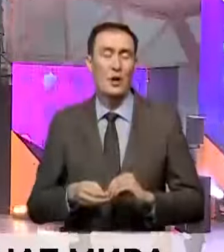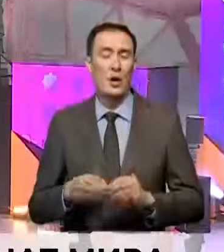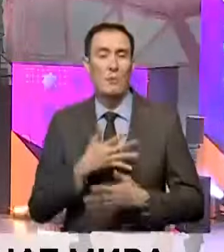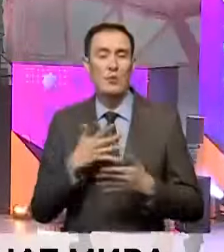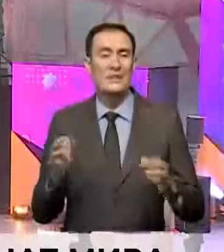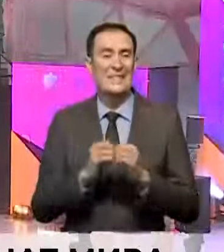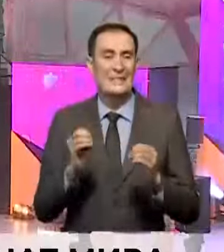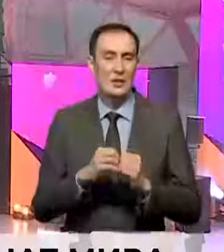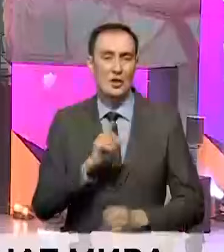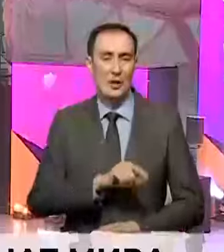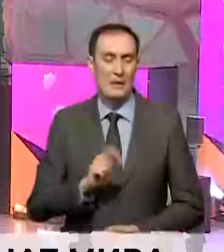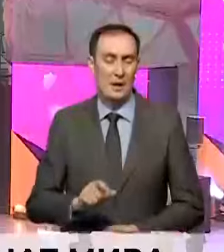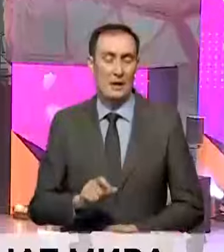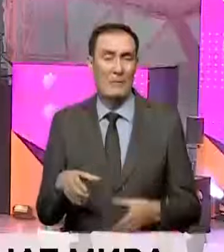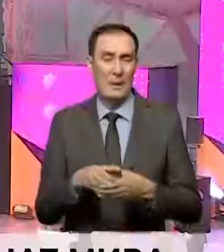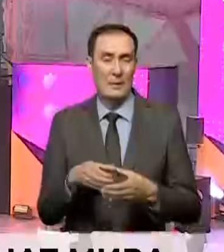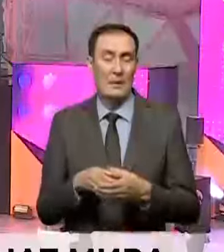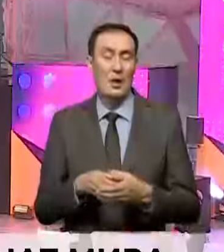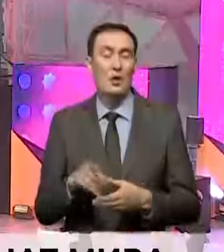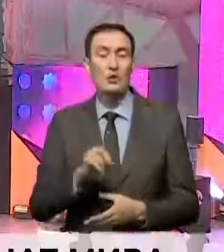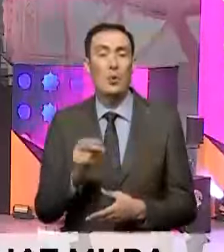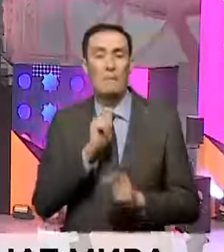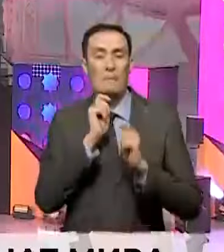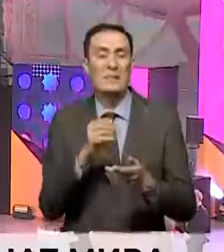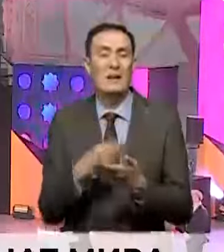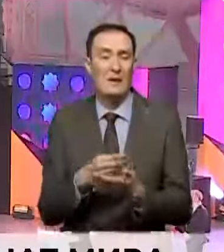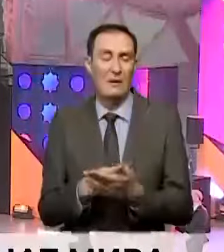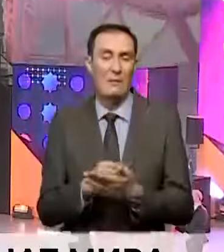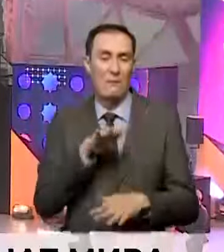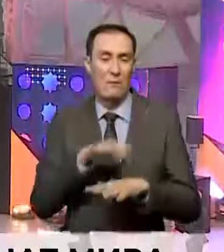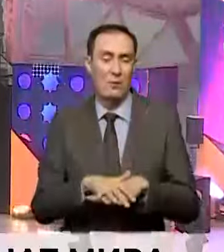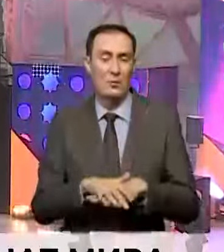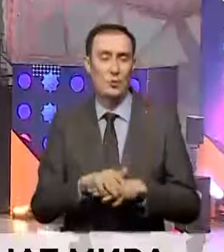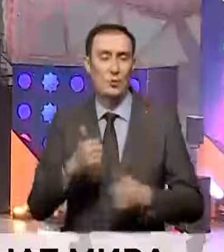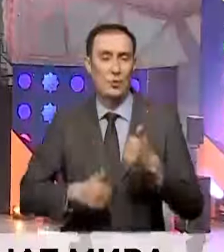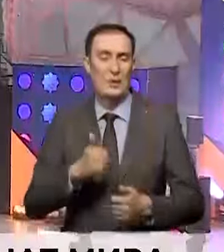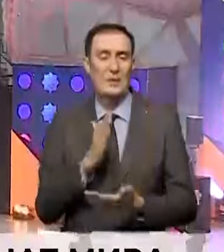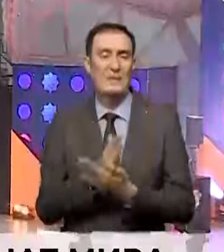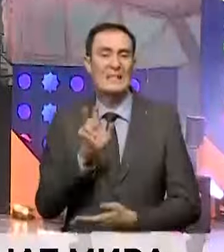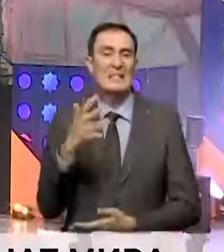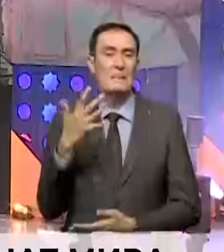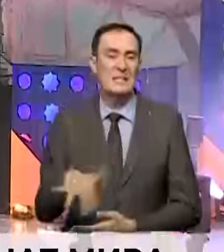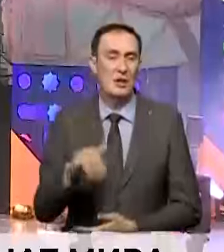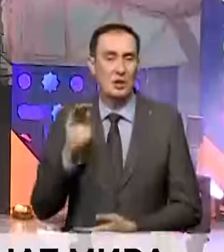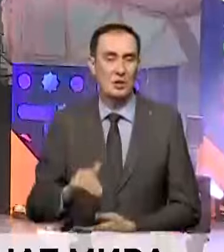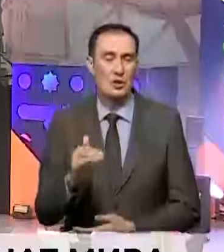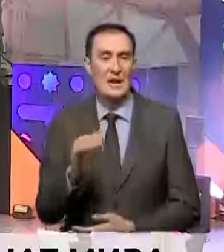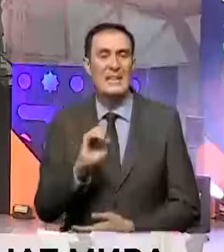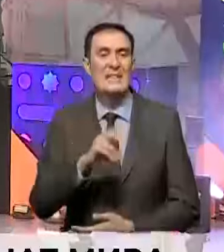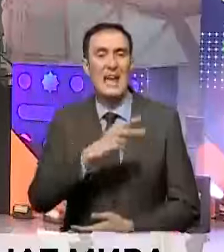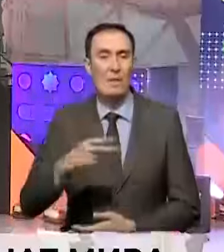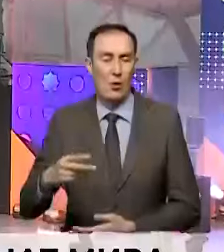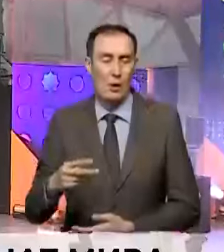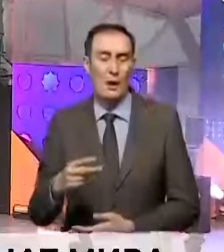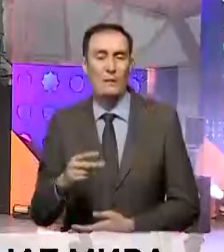более 10 человек. Что касается призовых, общий призовой фонд турнира составляет 350 тысяч евро.